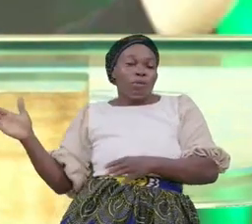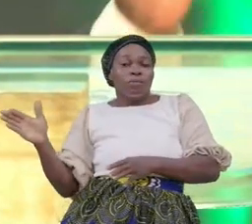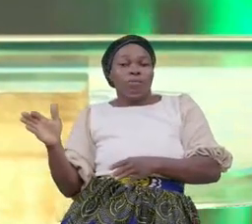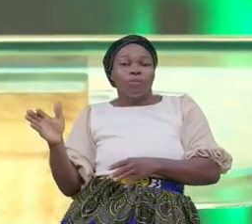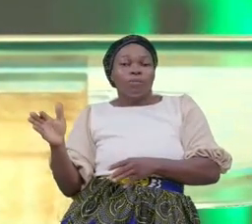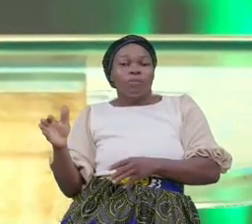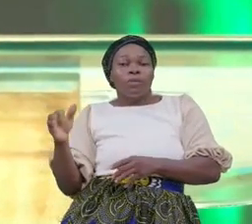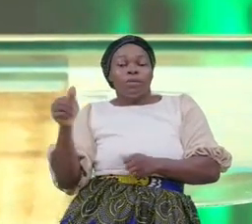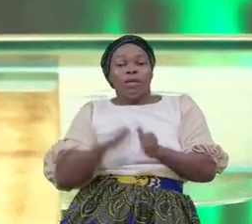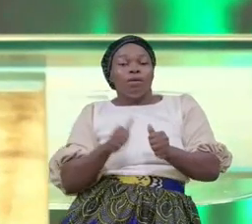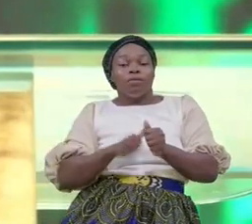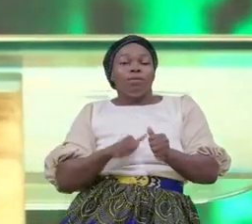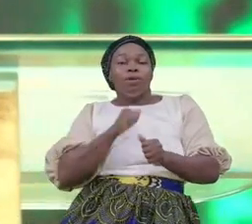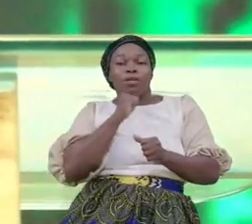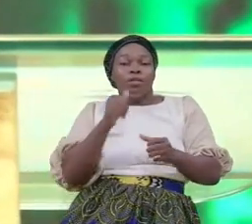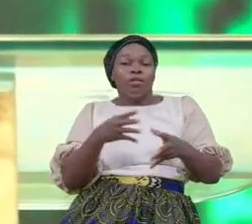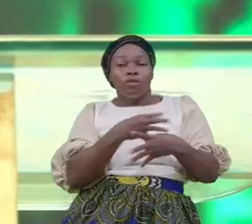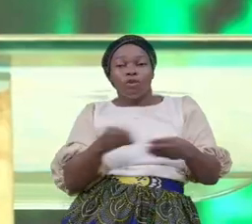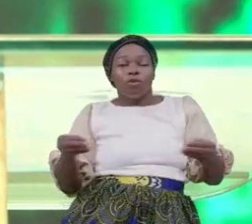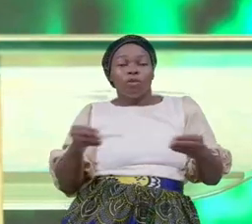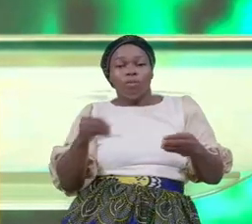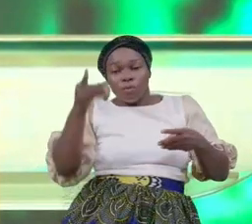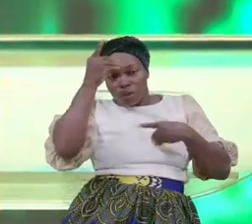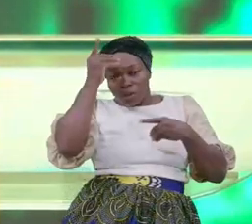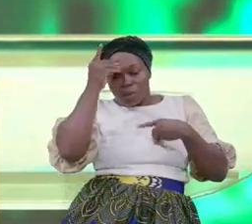Toute maladie incurable guérie.